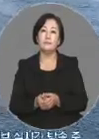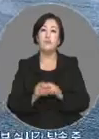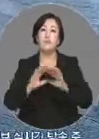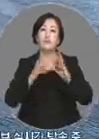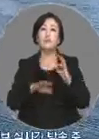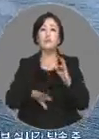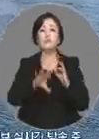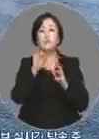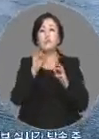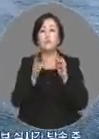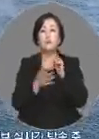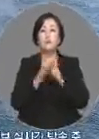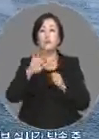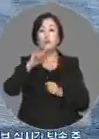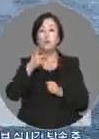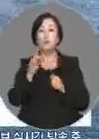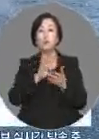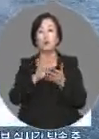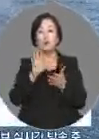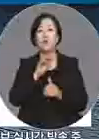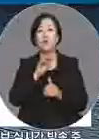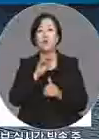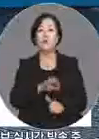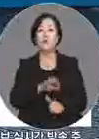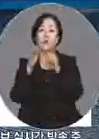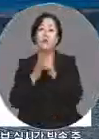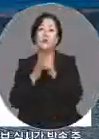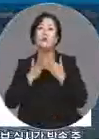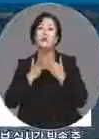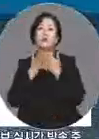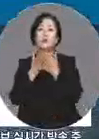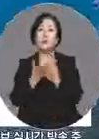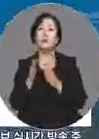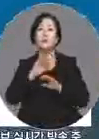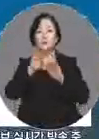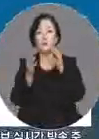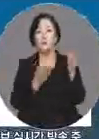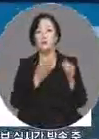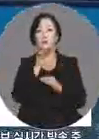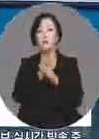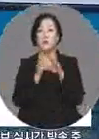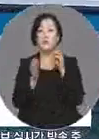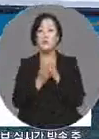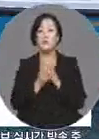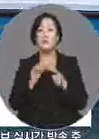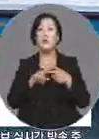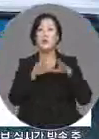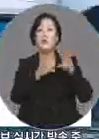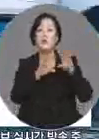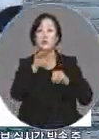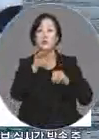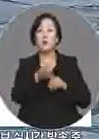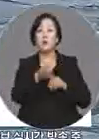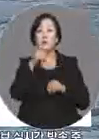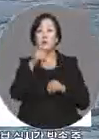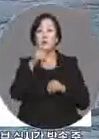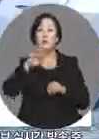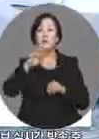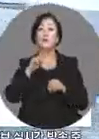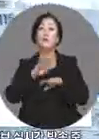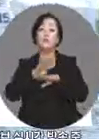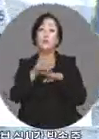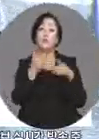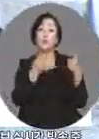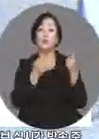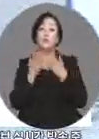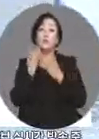국내 최초로 수소를 연료로 운행하는 수소 선박이 물살을 가릅니다. 육지의 수소차와 같이